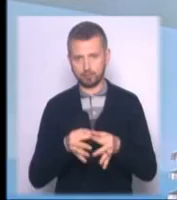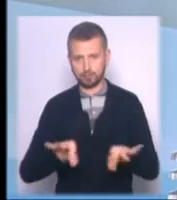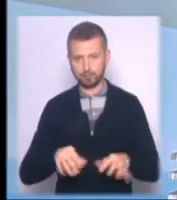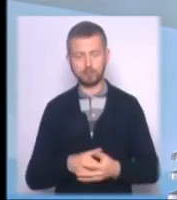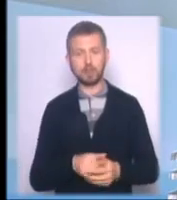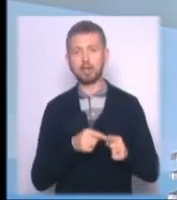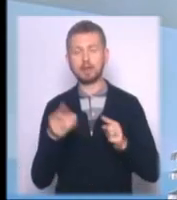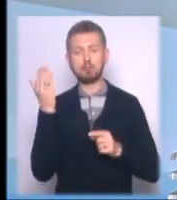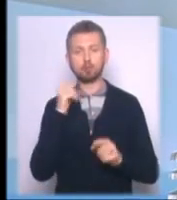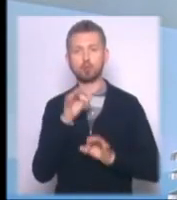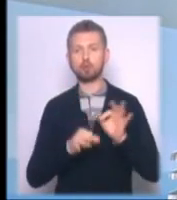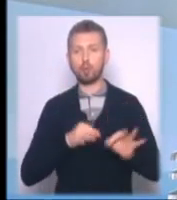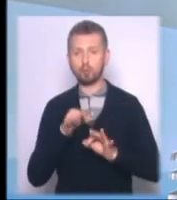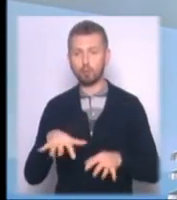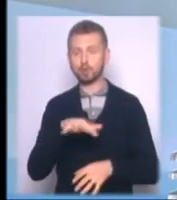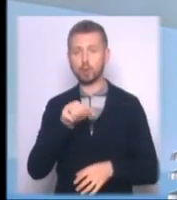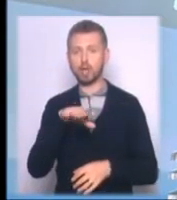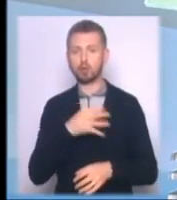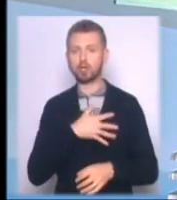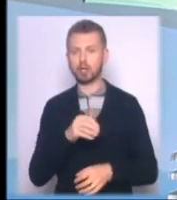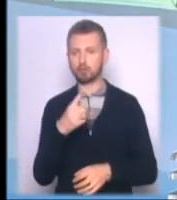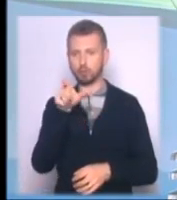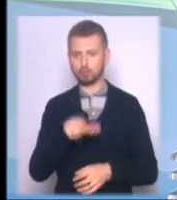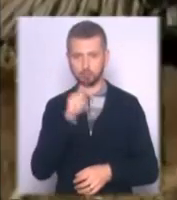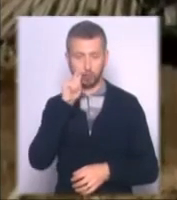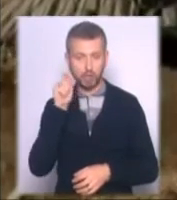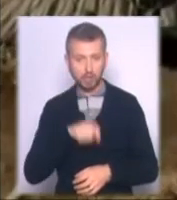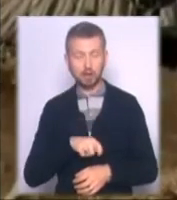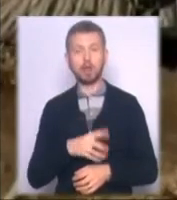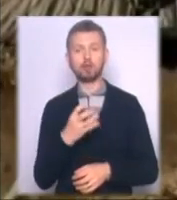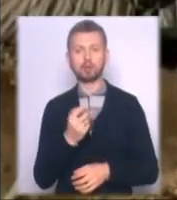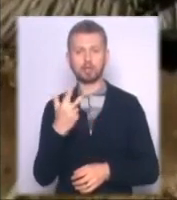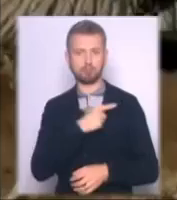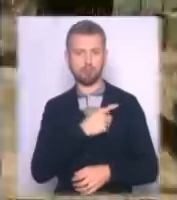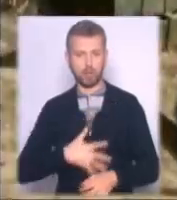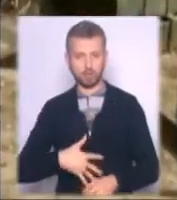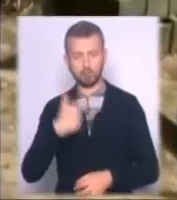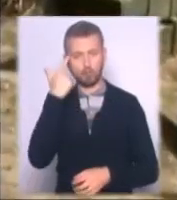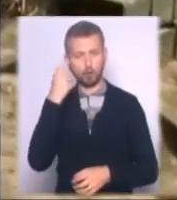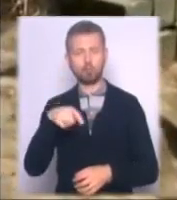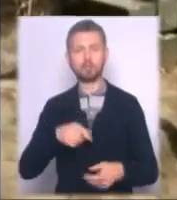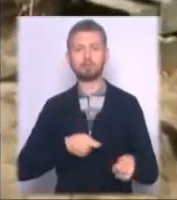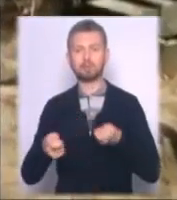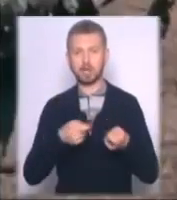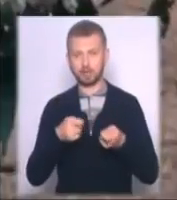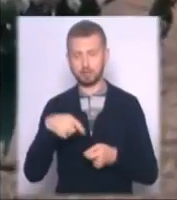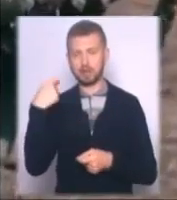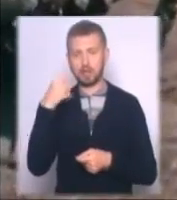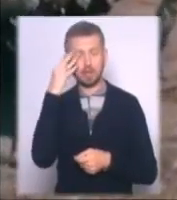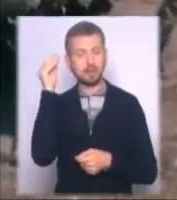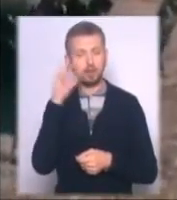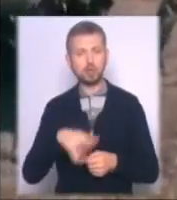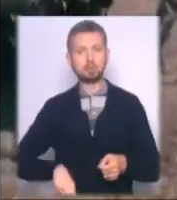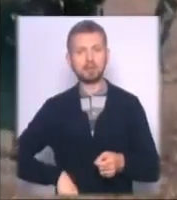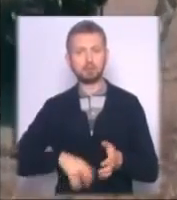АТО загинув один український військовий, ще троє отримали поранення. Як повідомили в адміністрації президента, нехтуючи мінськими домовленостями, бойовики посилюють